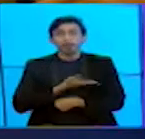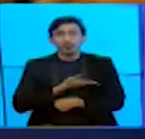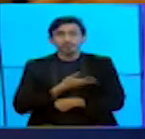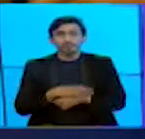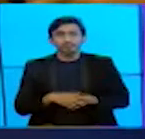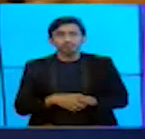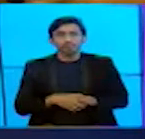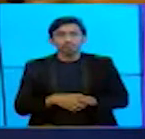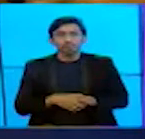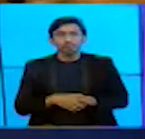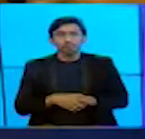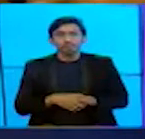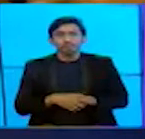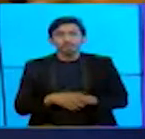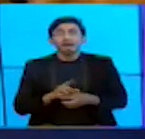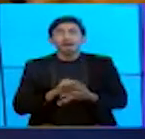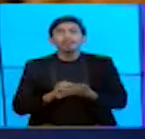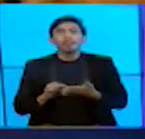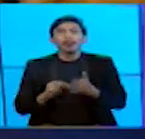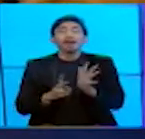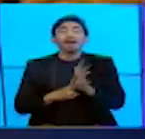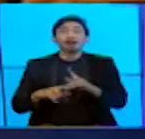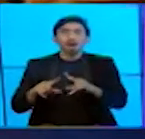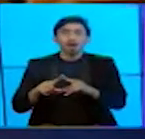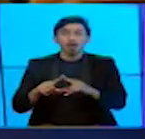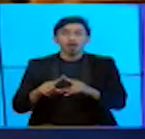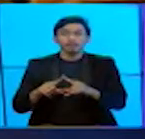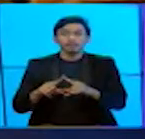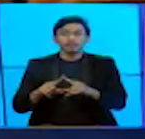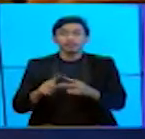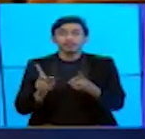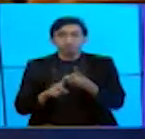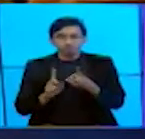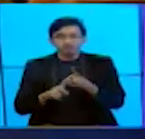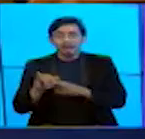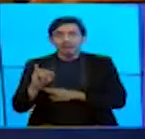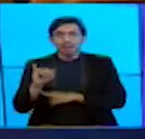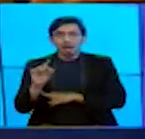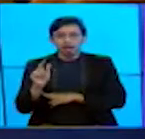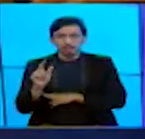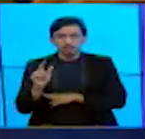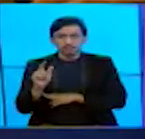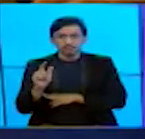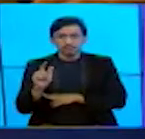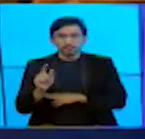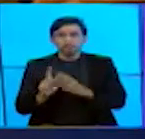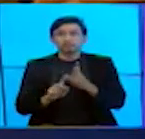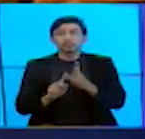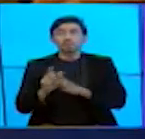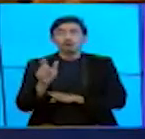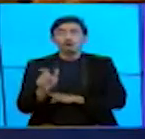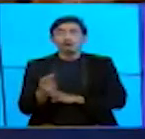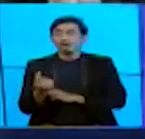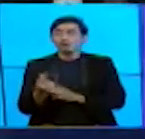yaitu saudara NA dan saudara ER. Sedangkan sebagai pemberi adalah saudara